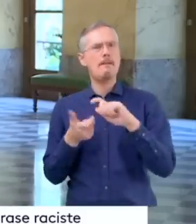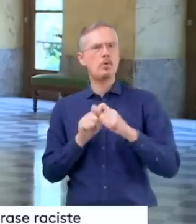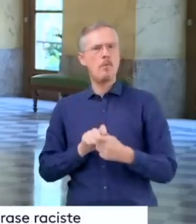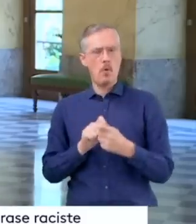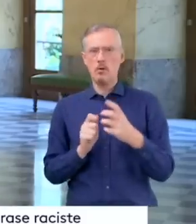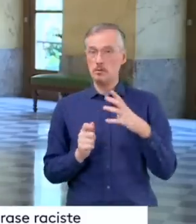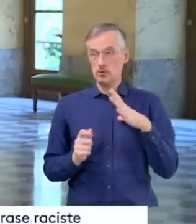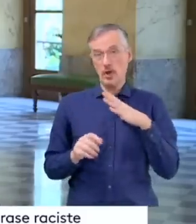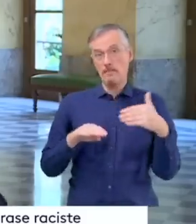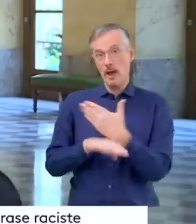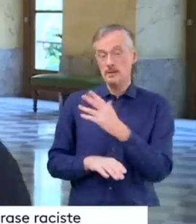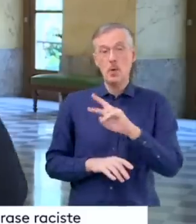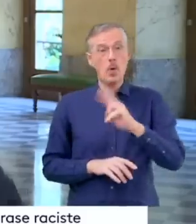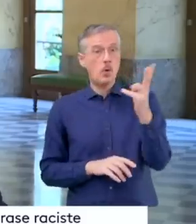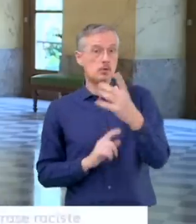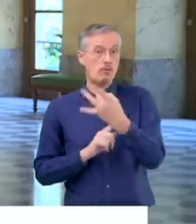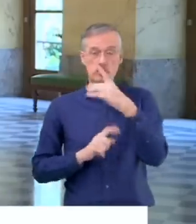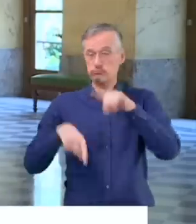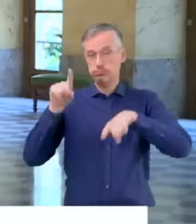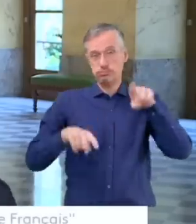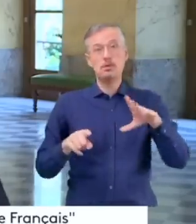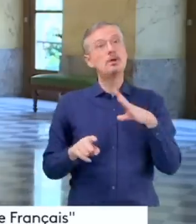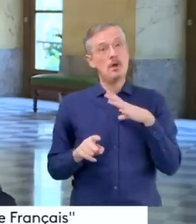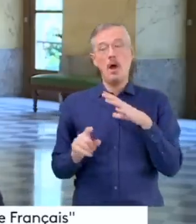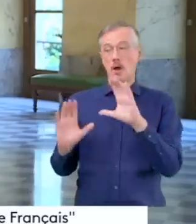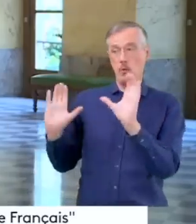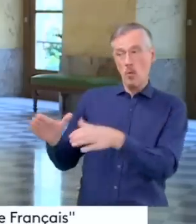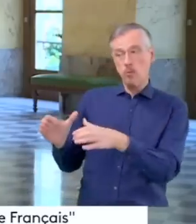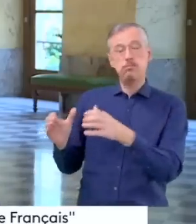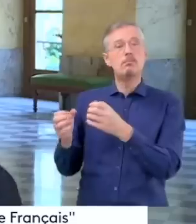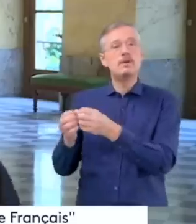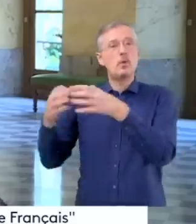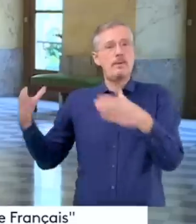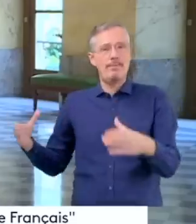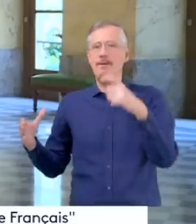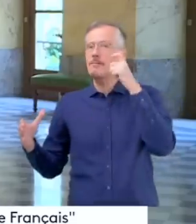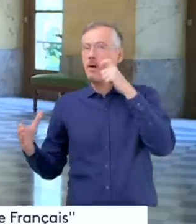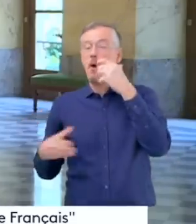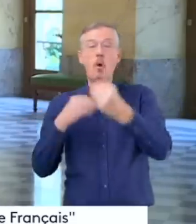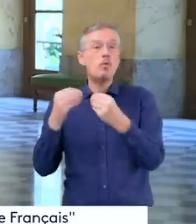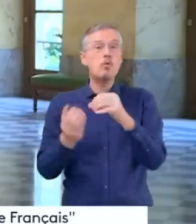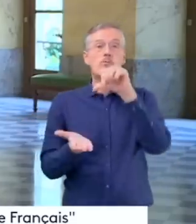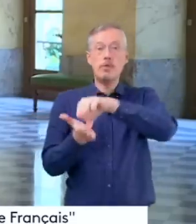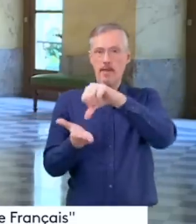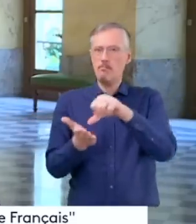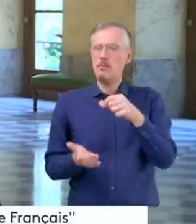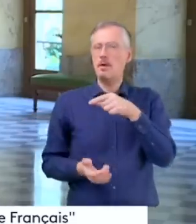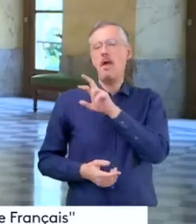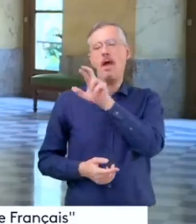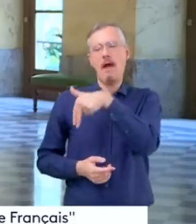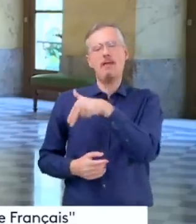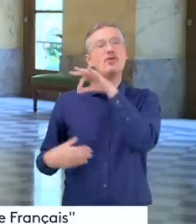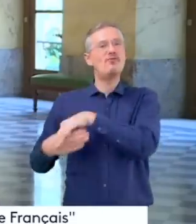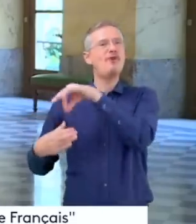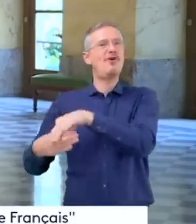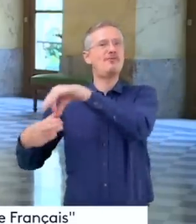des amendements qui ont été votés, qui étaient déposés par la majorité, qui étaient déposés par le groupe Modem et qui ont aussi été votés par le groupe du Rassemblement national. Dans cette